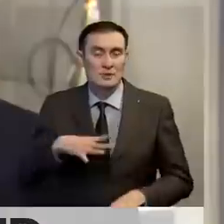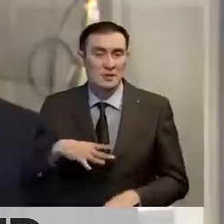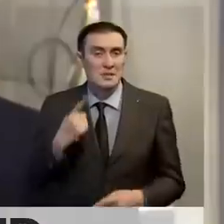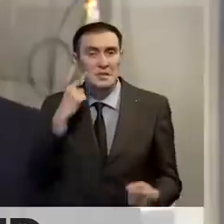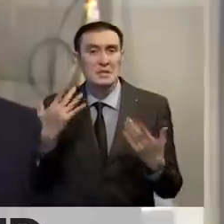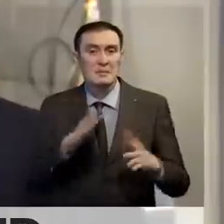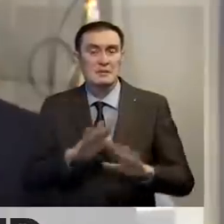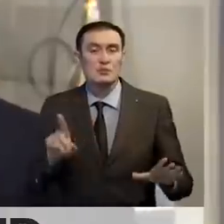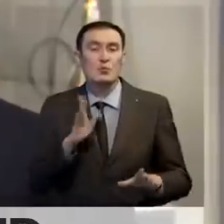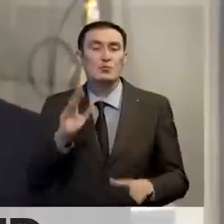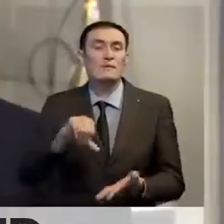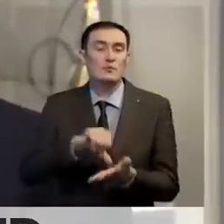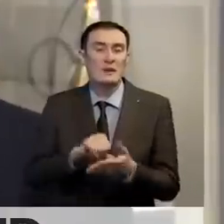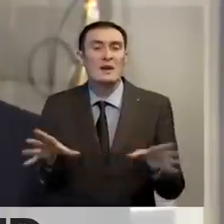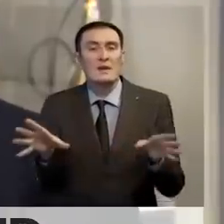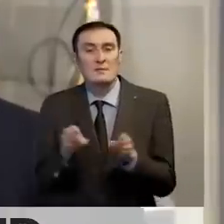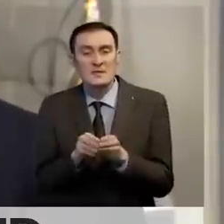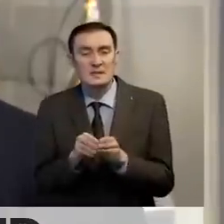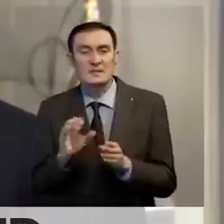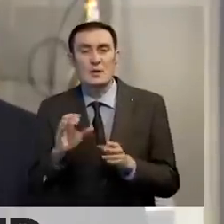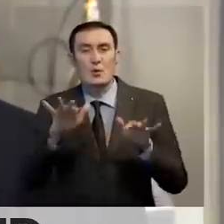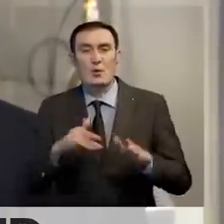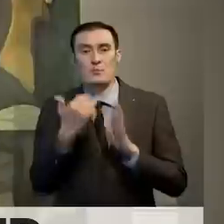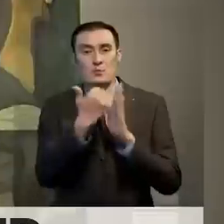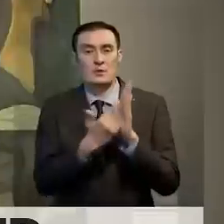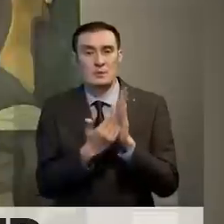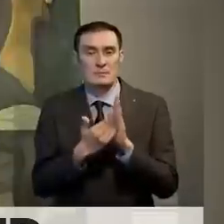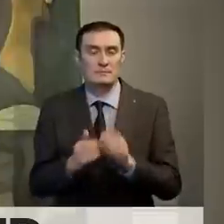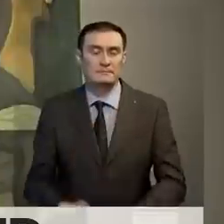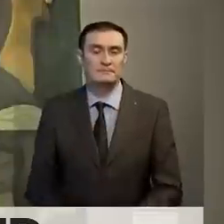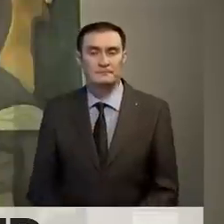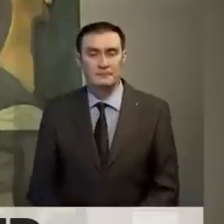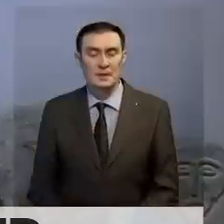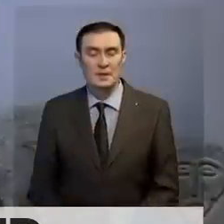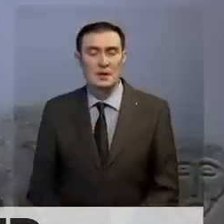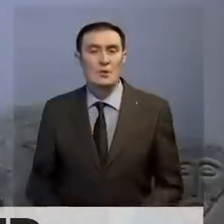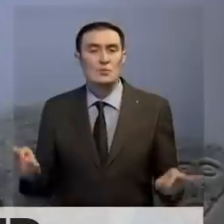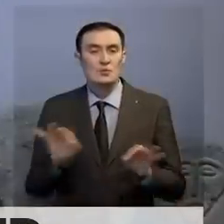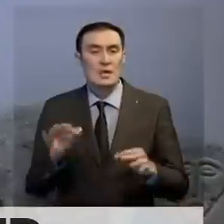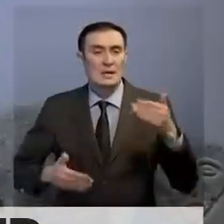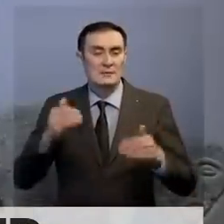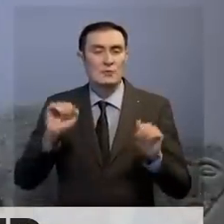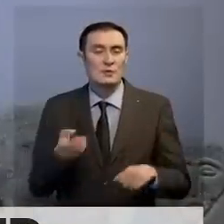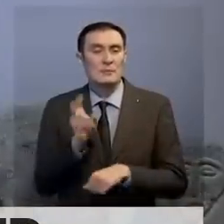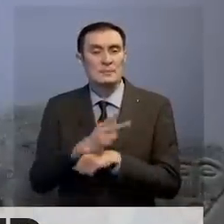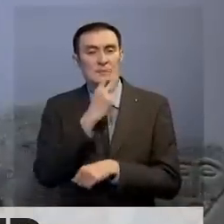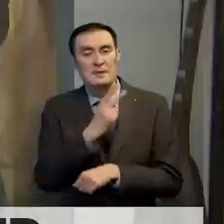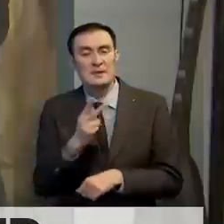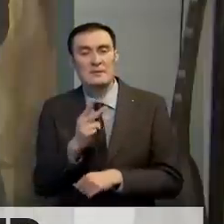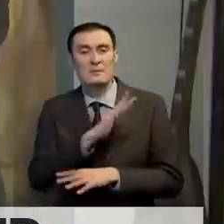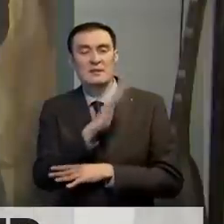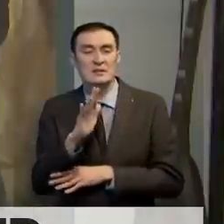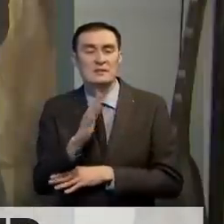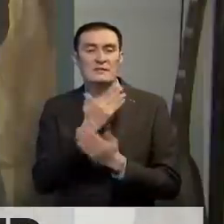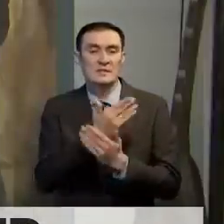не представлял себе, что буду выступать с дуэтом с искусственным интеллектом. Музыкальные инсталляции можно посетить в Ботаническом саду,